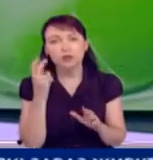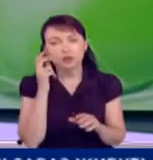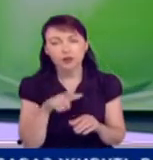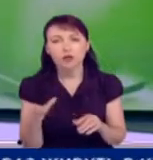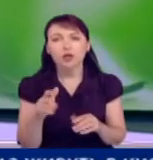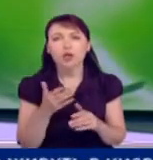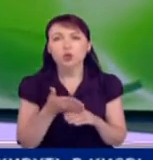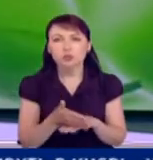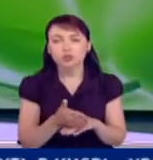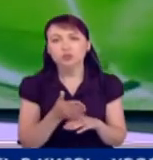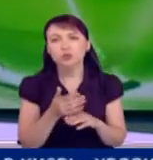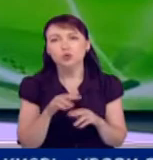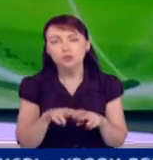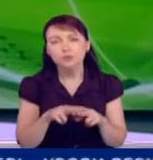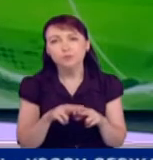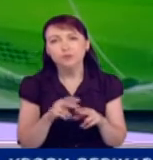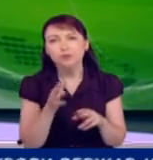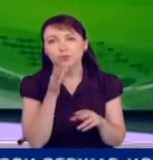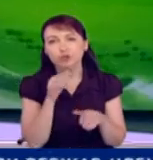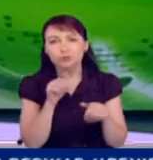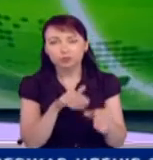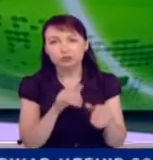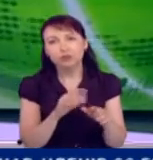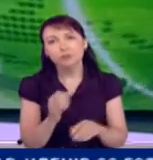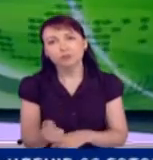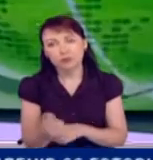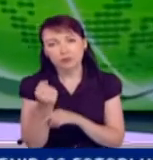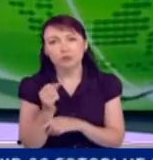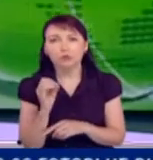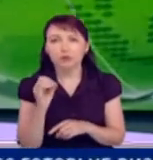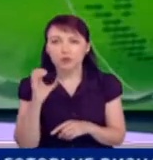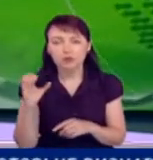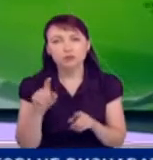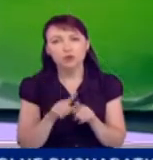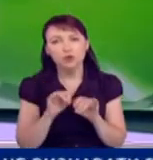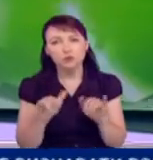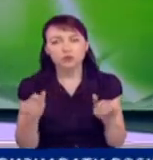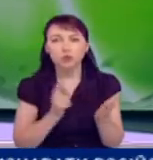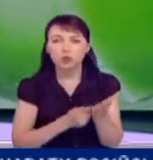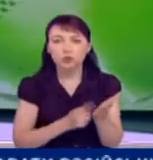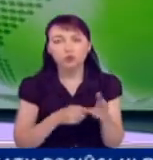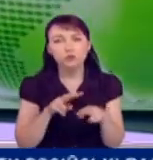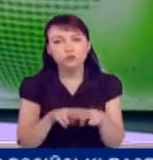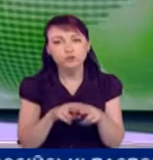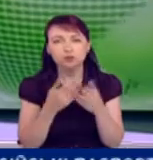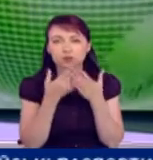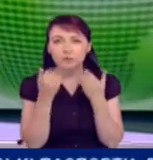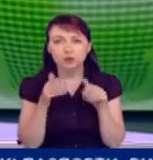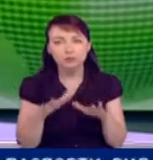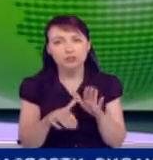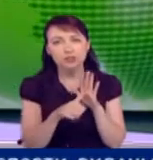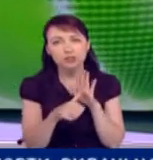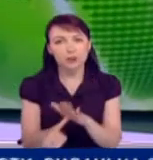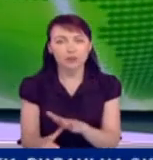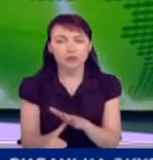столиці під час Маршу рівності у неділю підтримати пріоритети європейського розвитку і довести, що у столиці немає місця